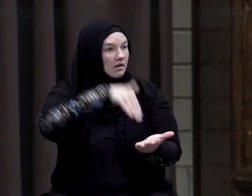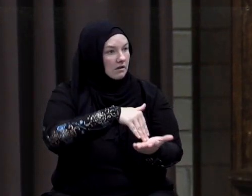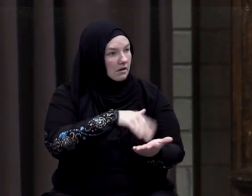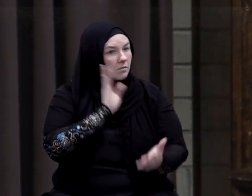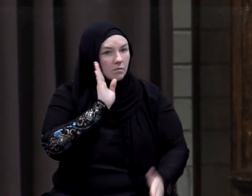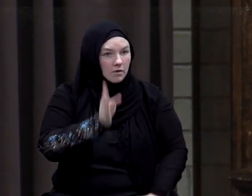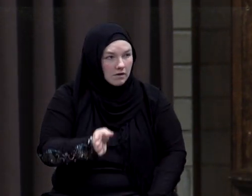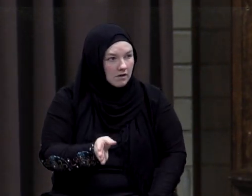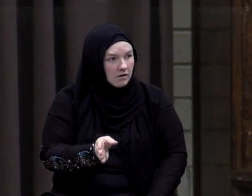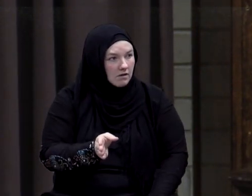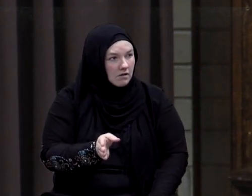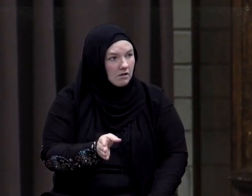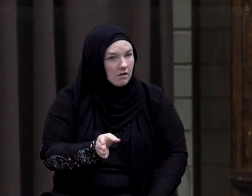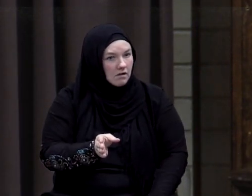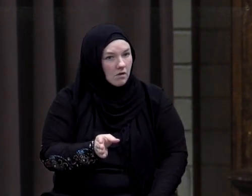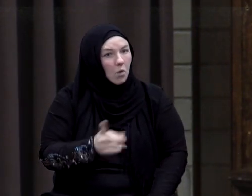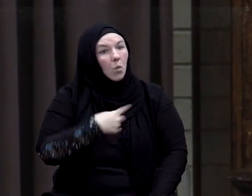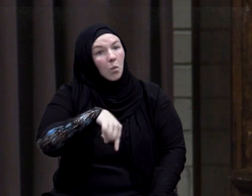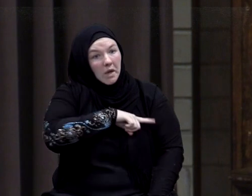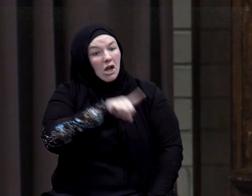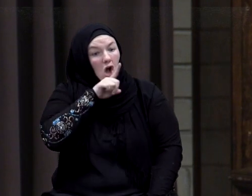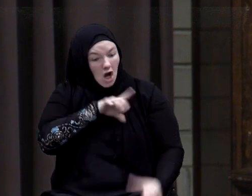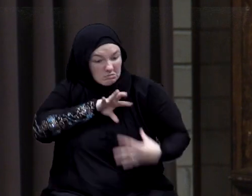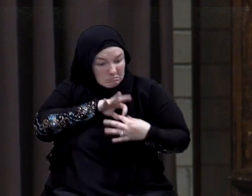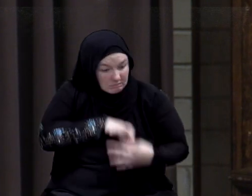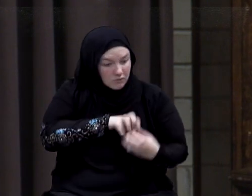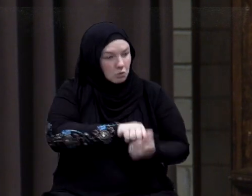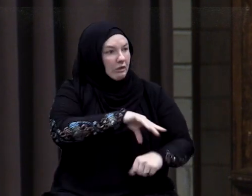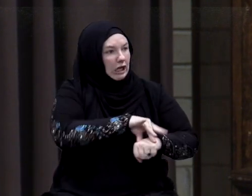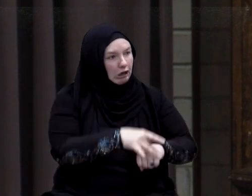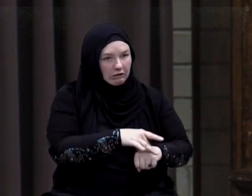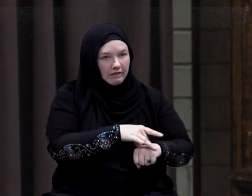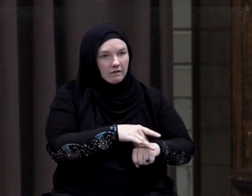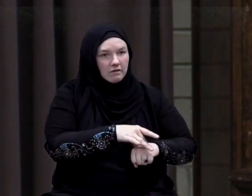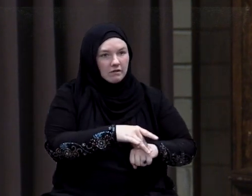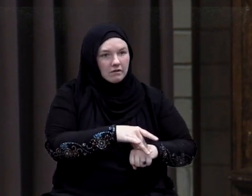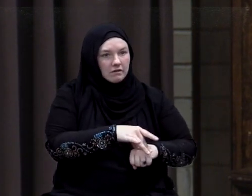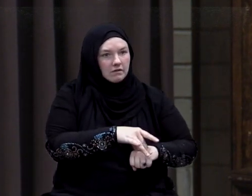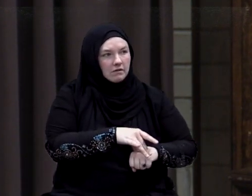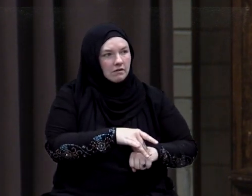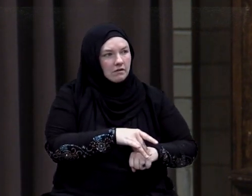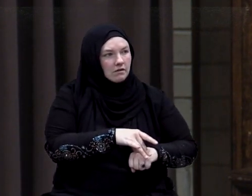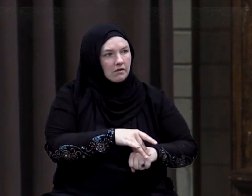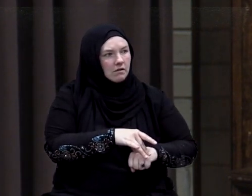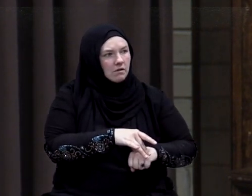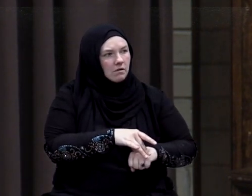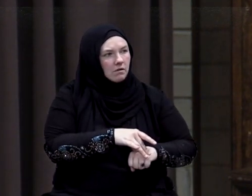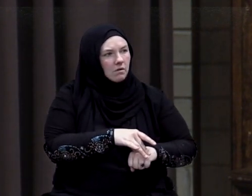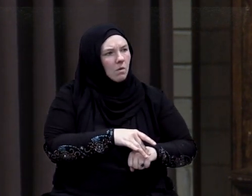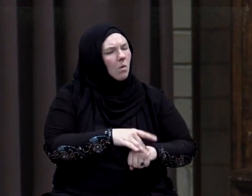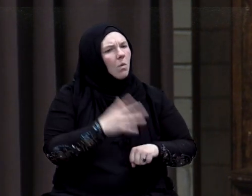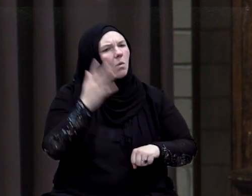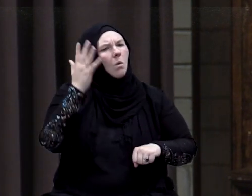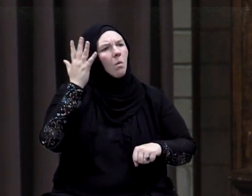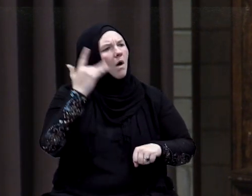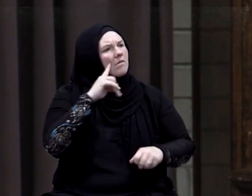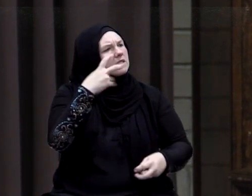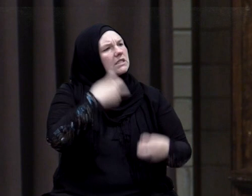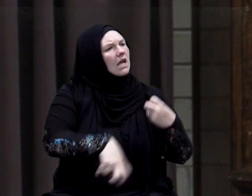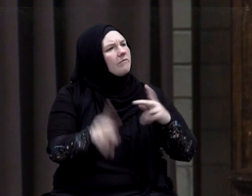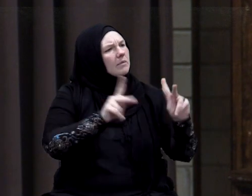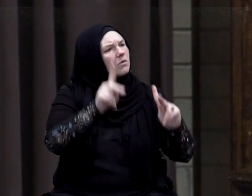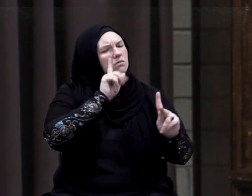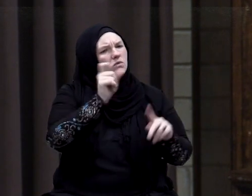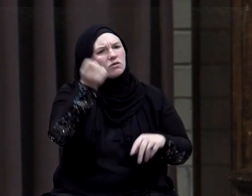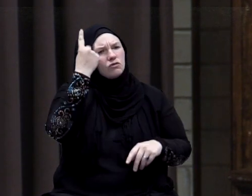نعيدكم ومنها نخرجكم تارة أخرى. Why was this difficult for people to understand, and